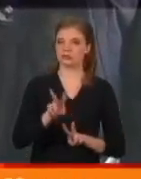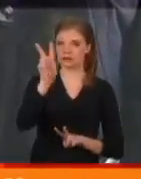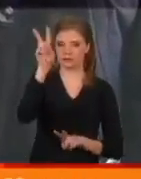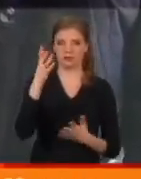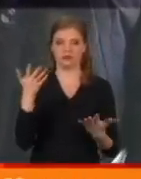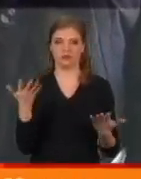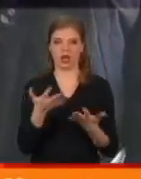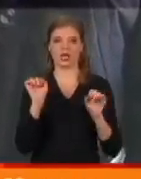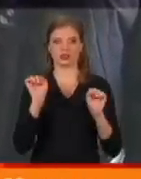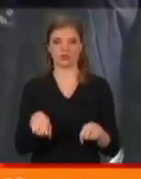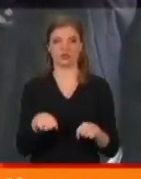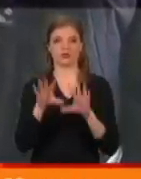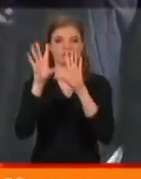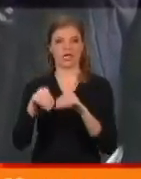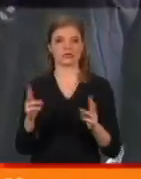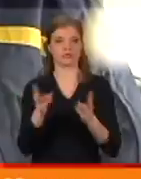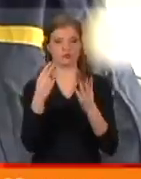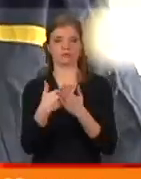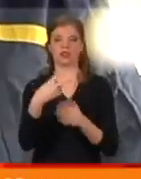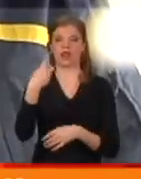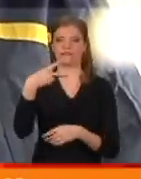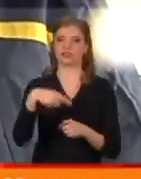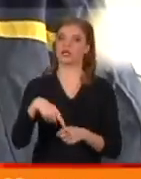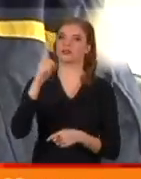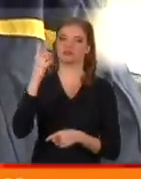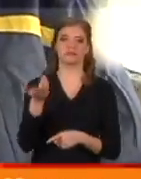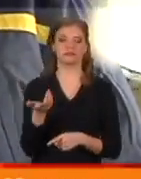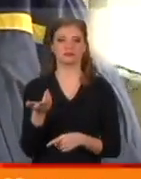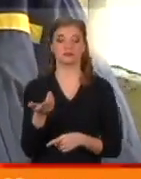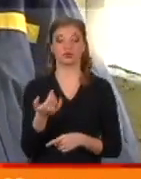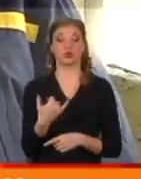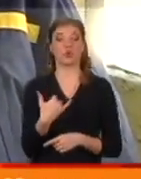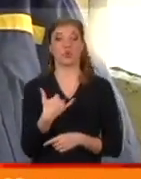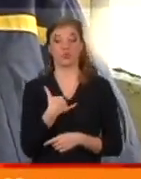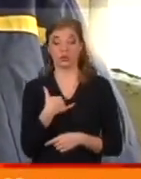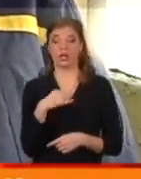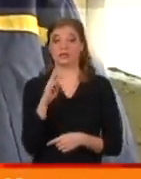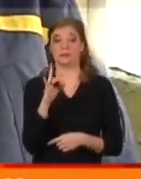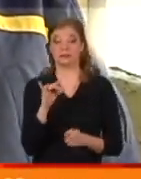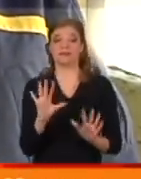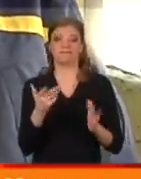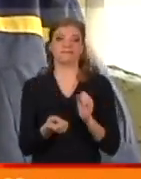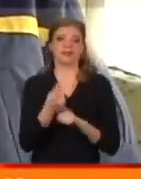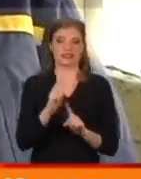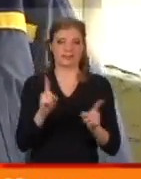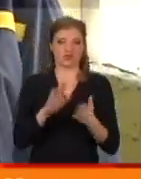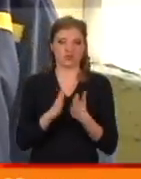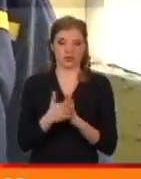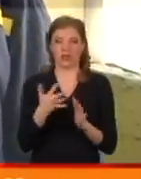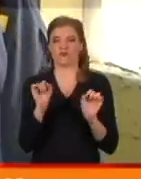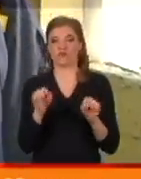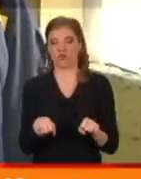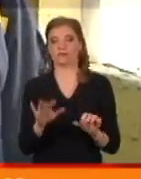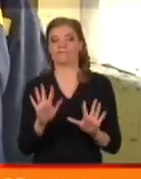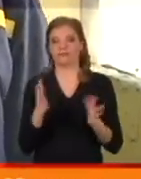яка зможе загасити пожежу на 20-му поверсі? У нас при виникненні надзвичайної ситуації, яке може, не